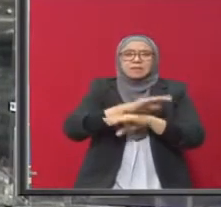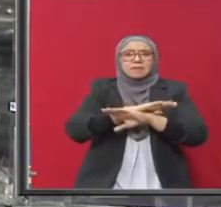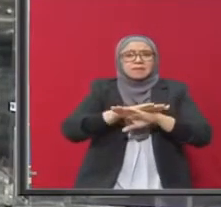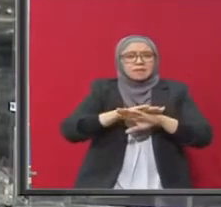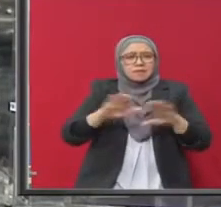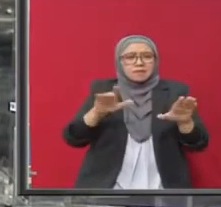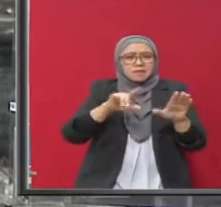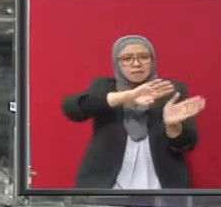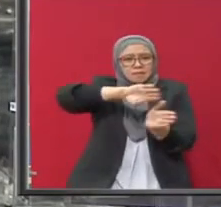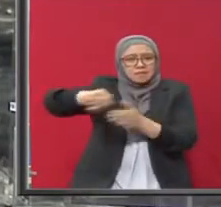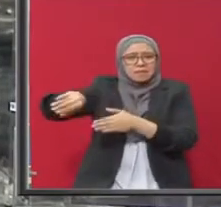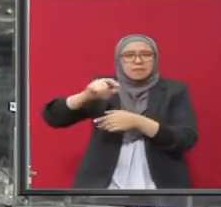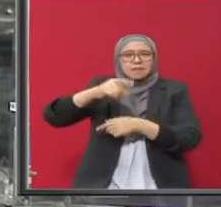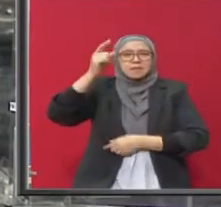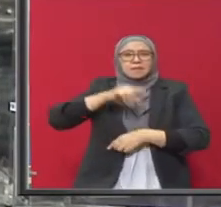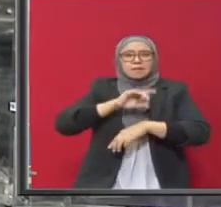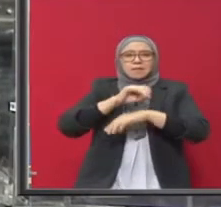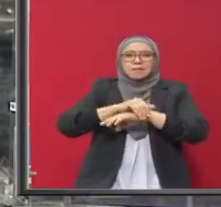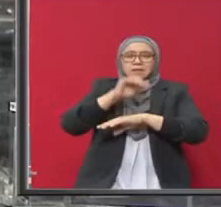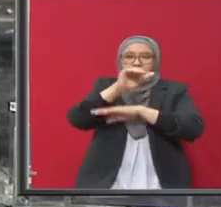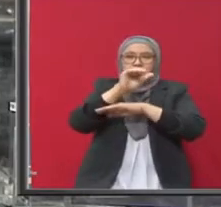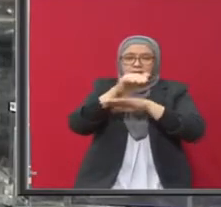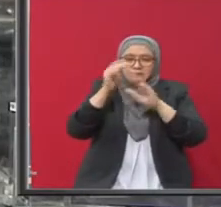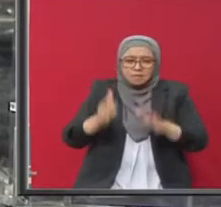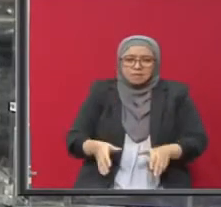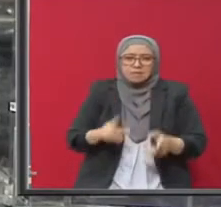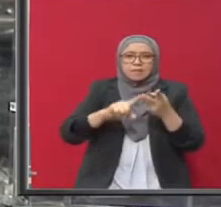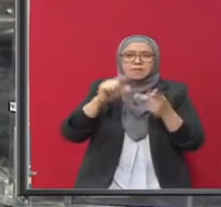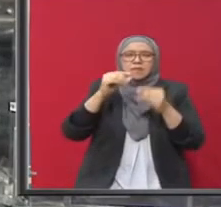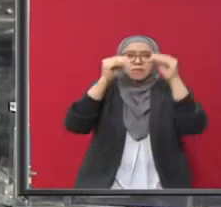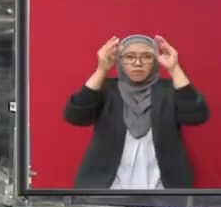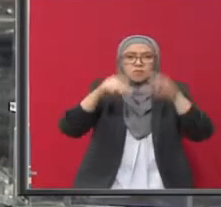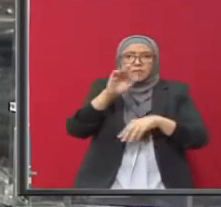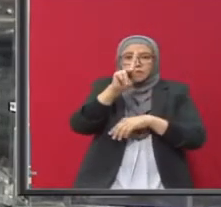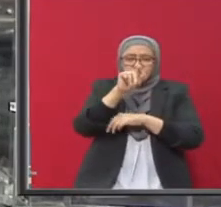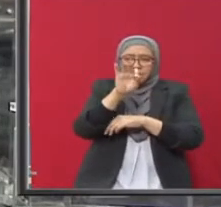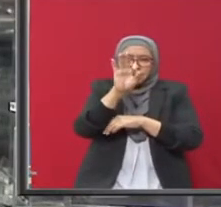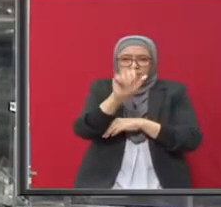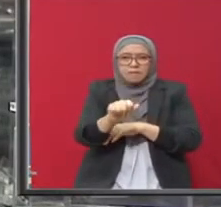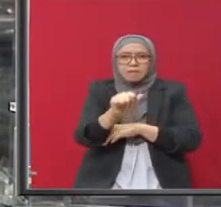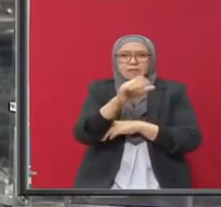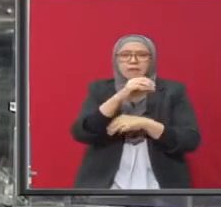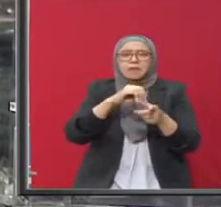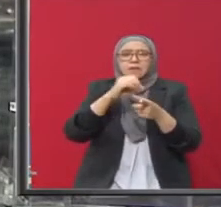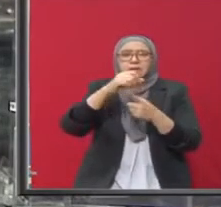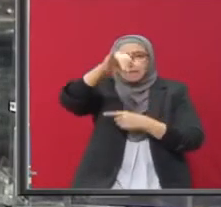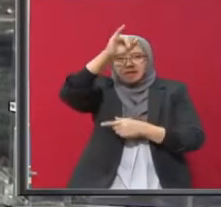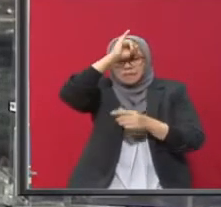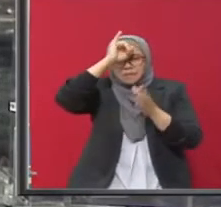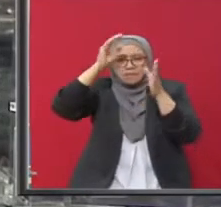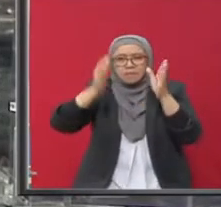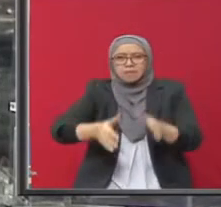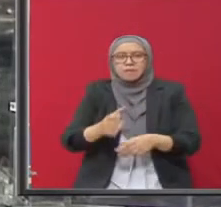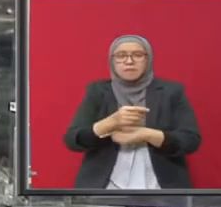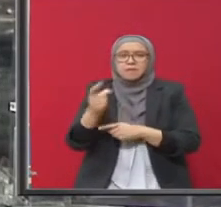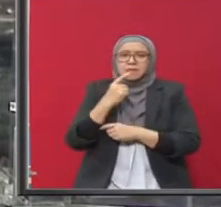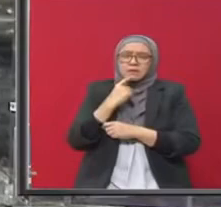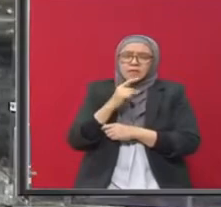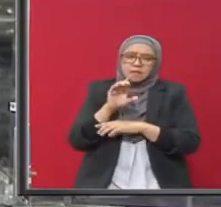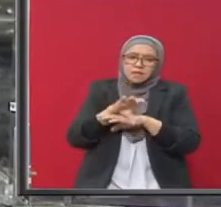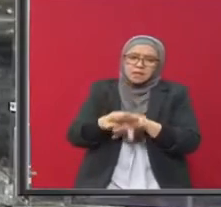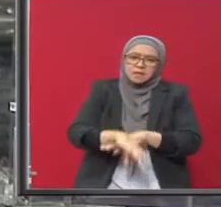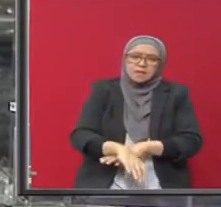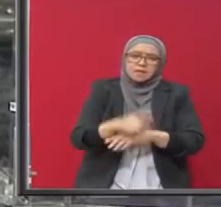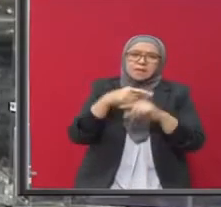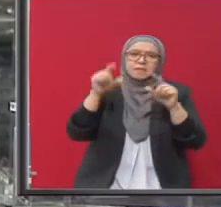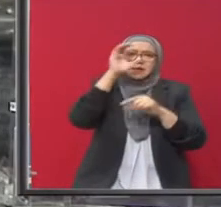takmir dan imam. Namun begitu, mereka yang berdakwah sepenuh masa di masjid turut terkesan dan terpaksa mencari pendapatan